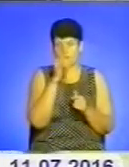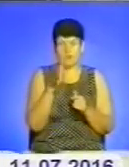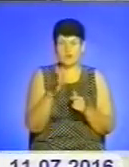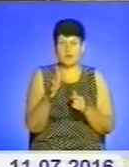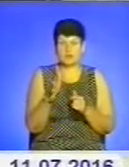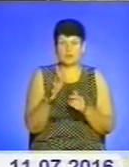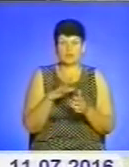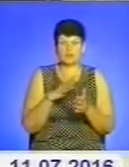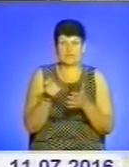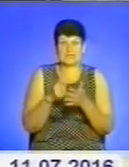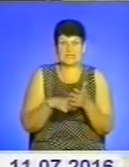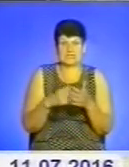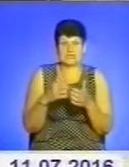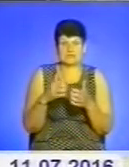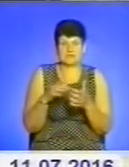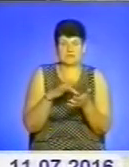так, як вони були закриті зсередини.